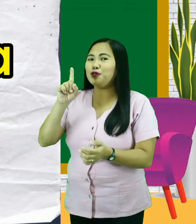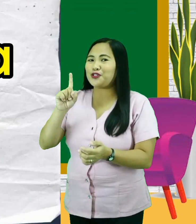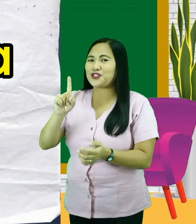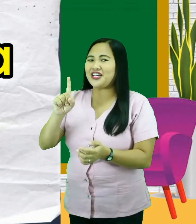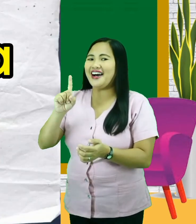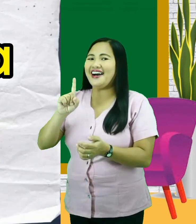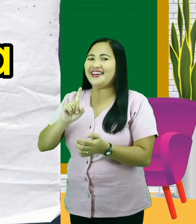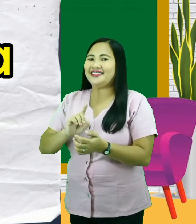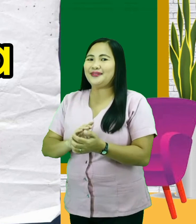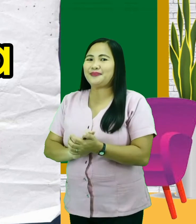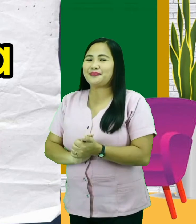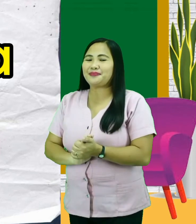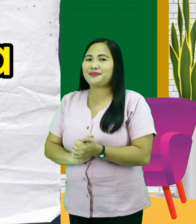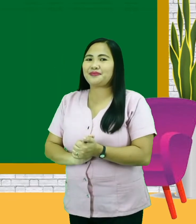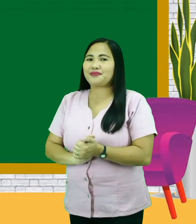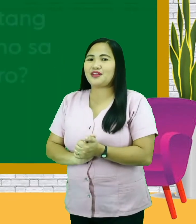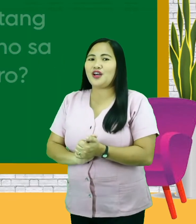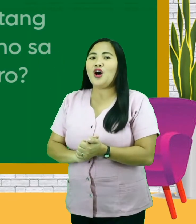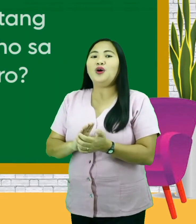Usa.